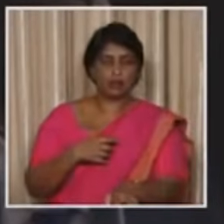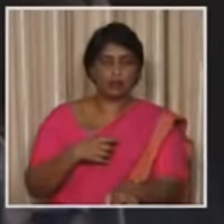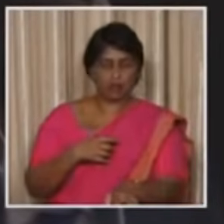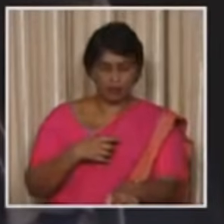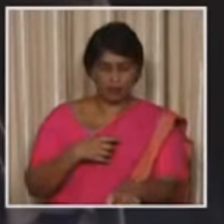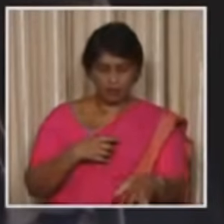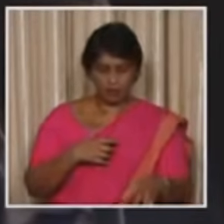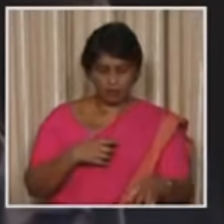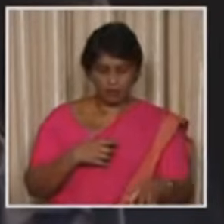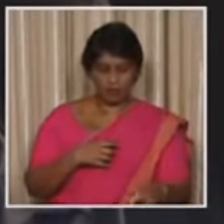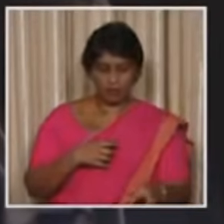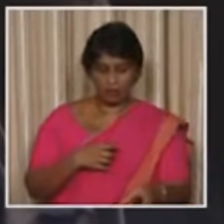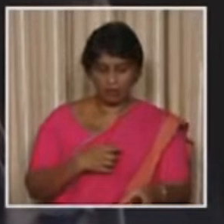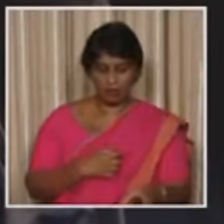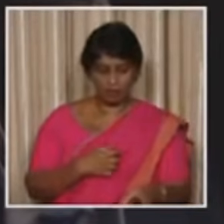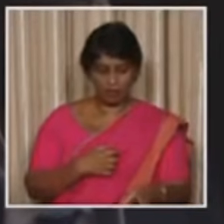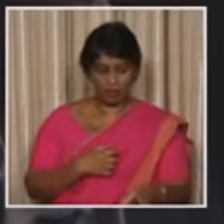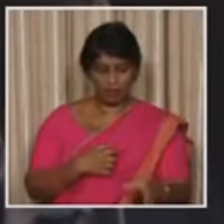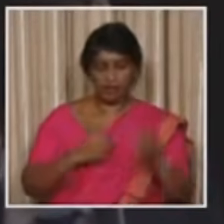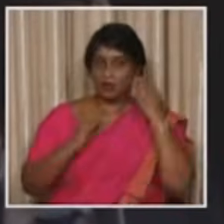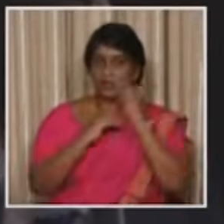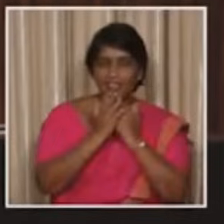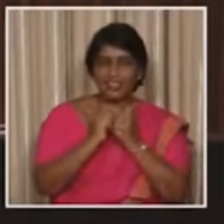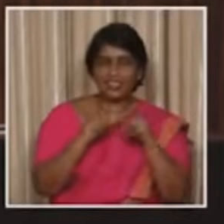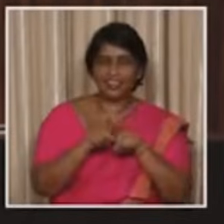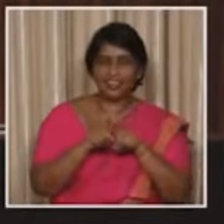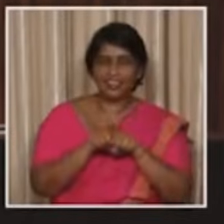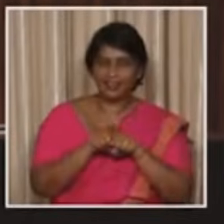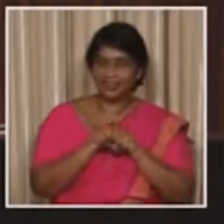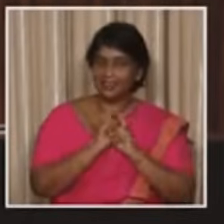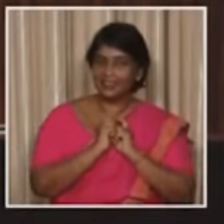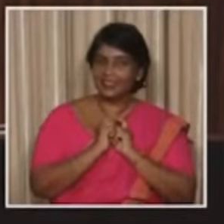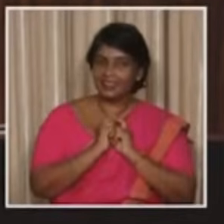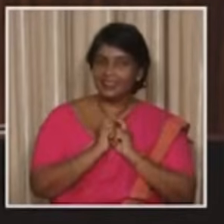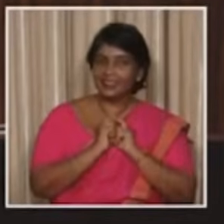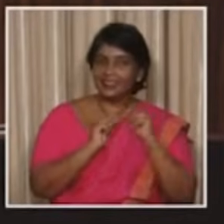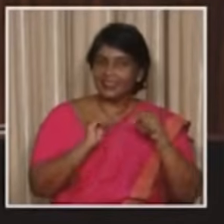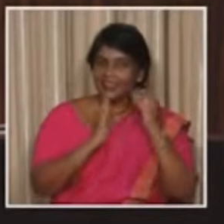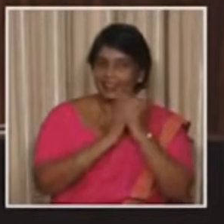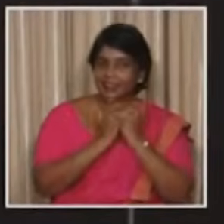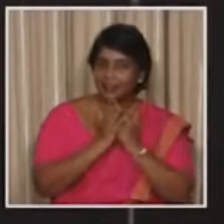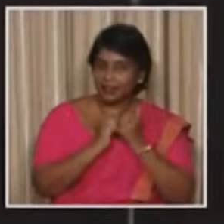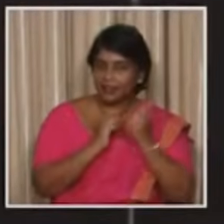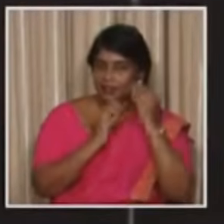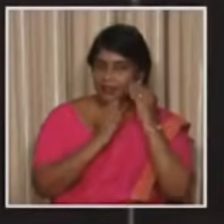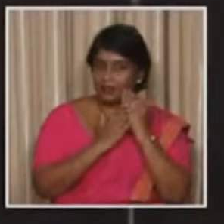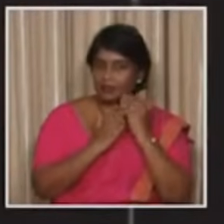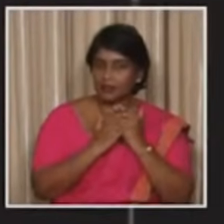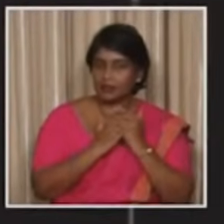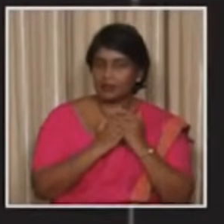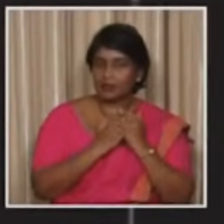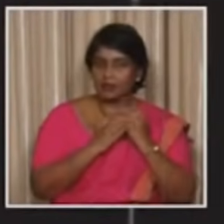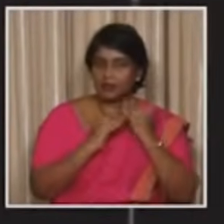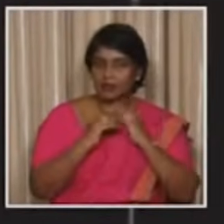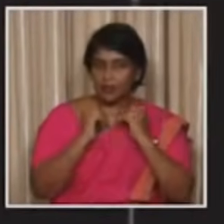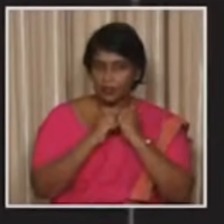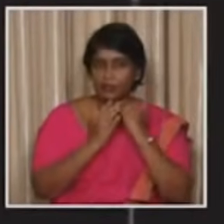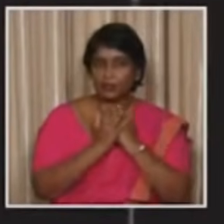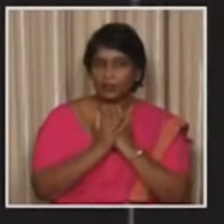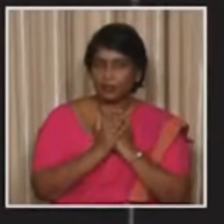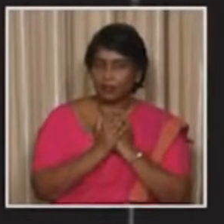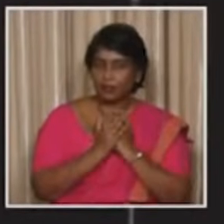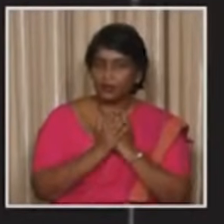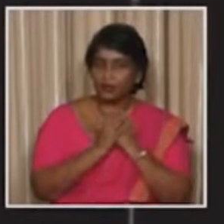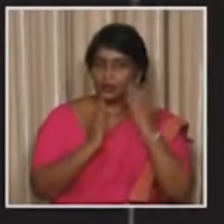එහෙම එකක් නැහැ ඒක තමයි මෙතුමා කරන්න හදන්නේ හරි මට කතා මෙහෙමයි ගරු හරෙන් ෆර්නෑන්ඩෝ ඇමතුමනි